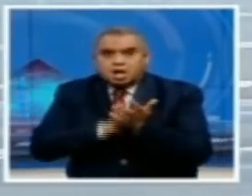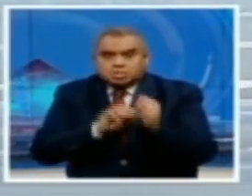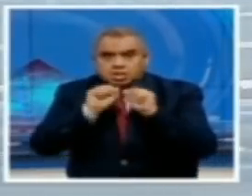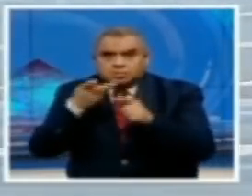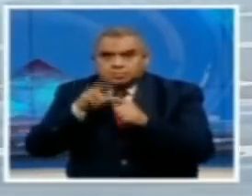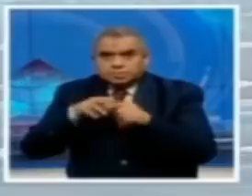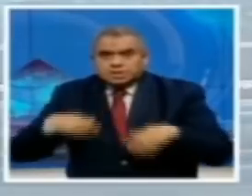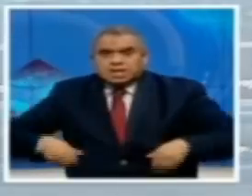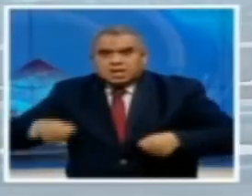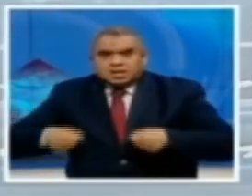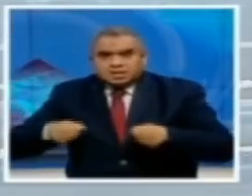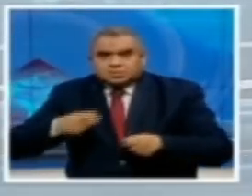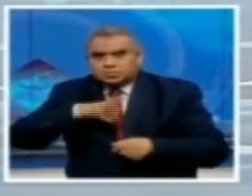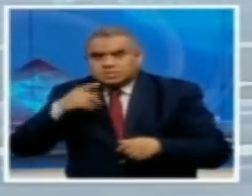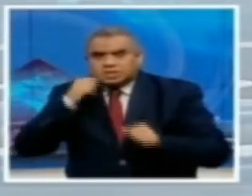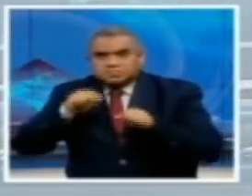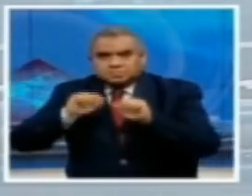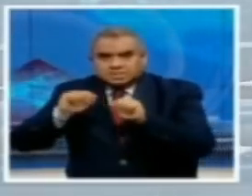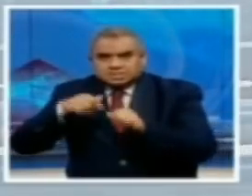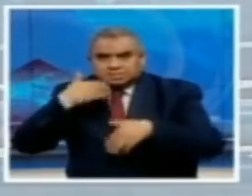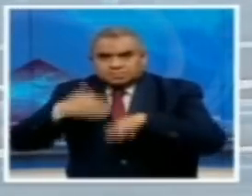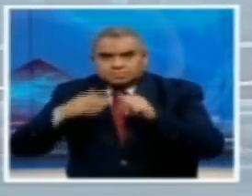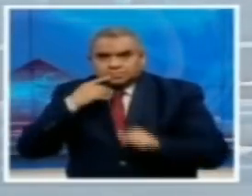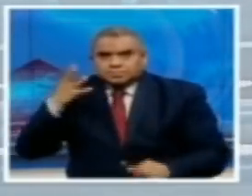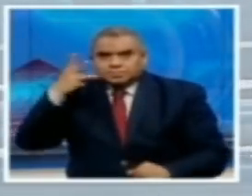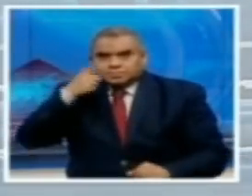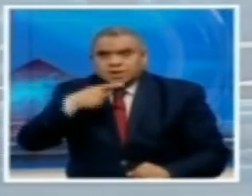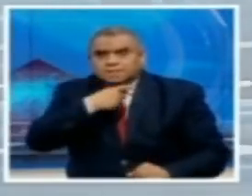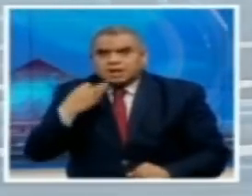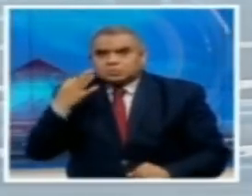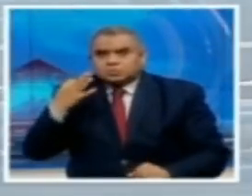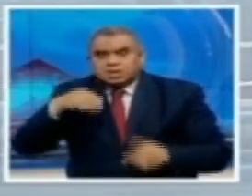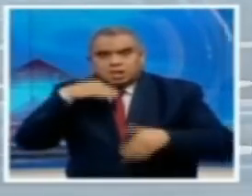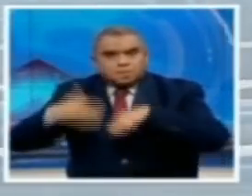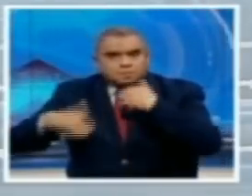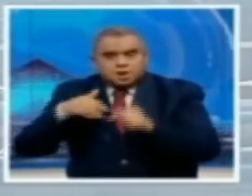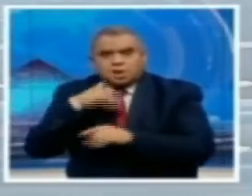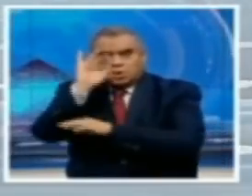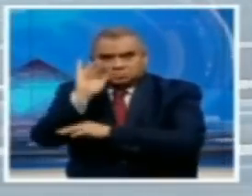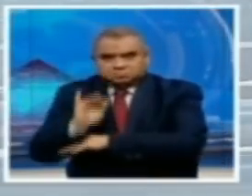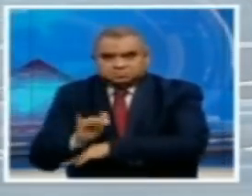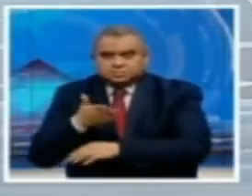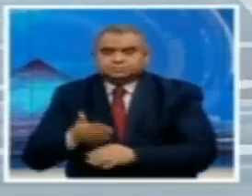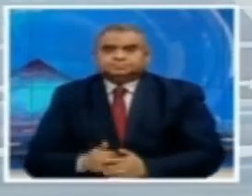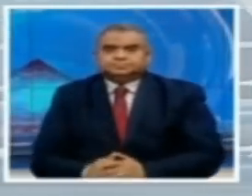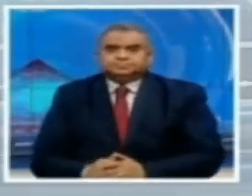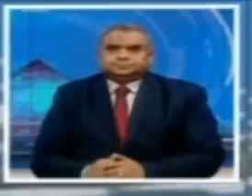تركيب أطراف صناعية وأجهزة تعويضية ل 103 حالات من ذوي الاحتياجات الخاصة.